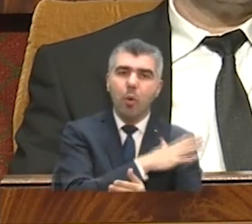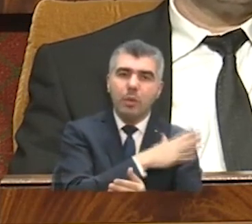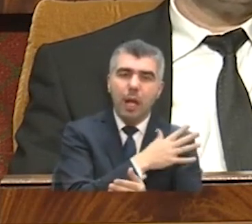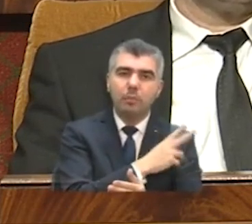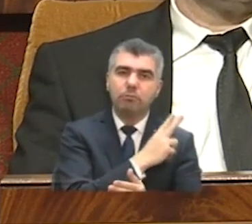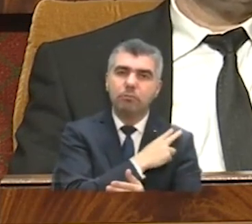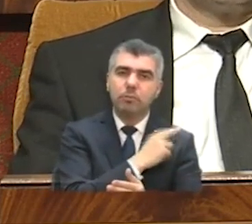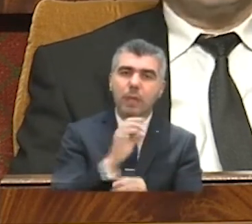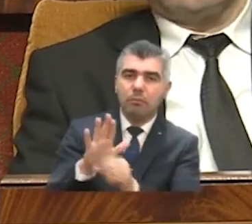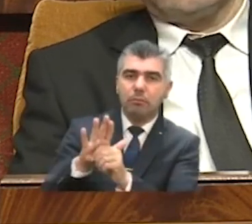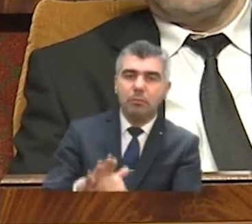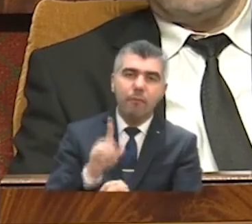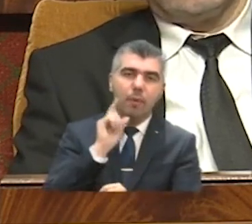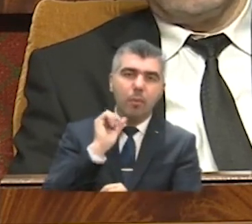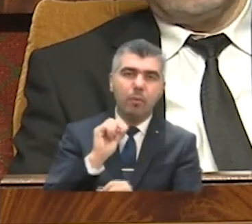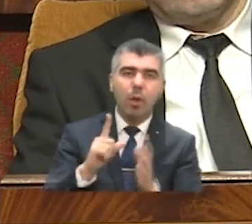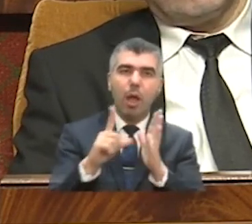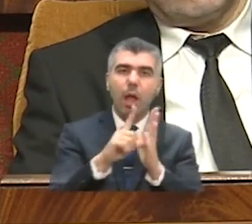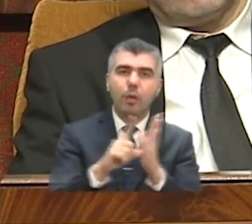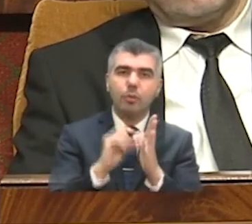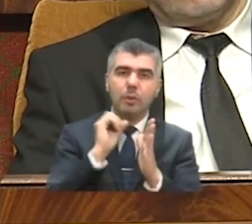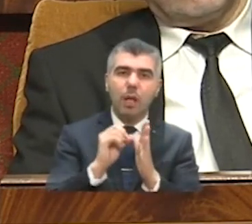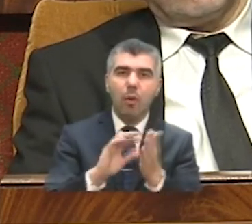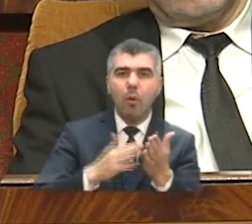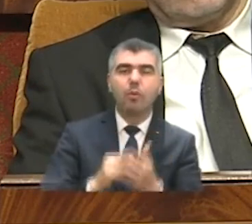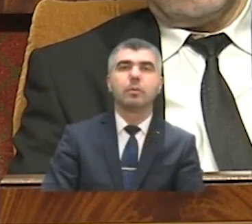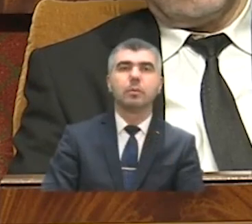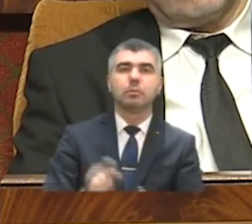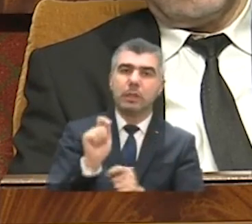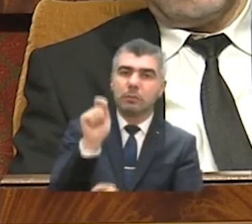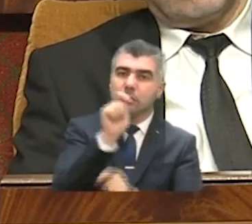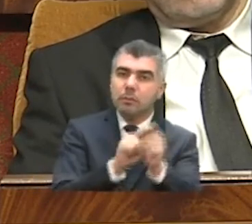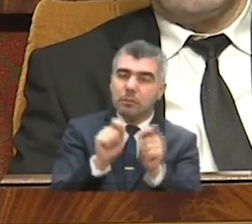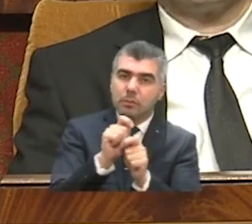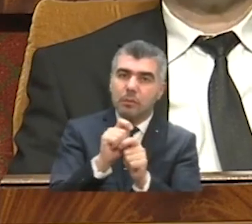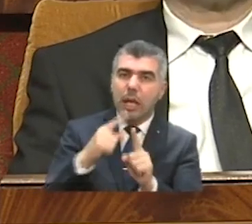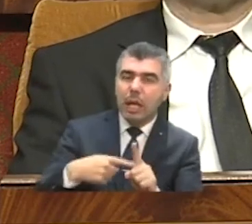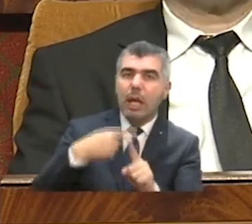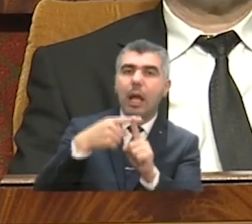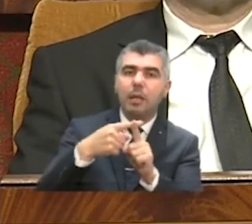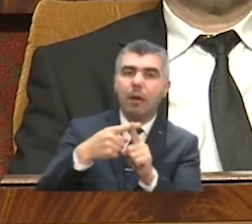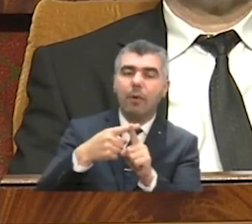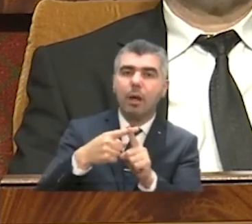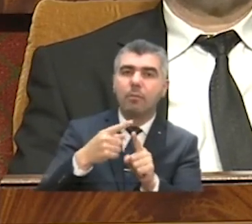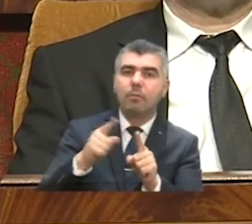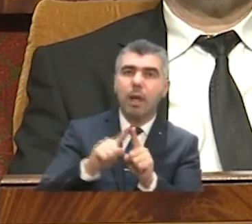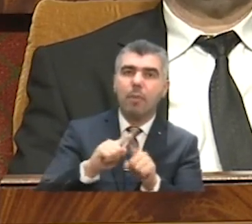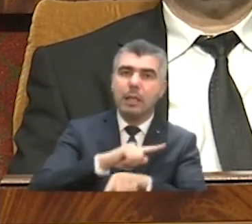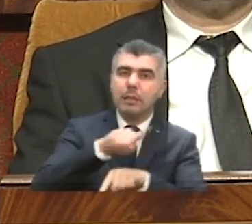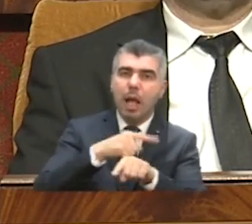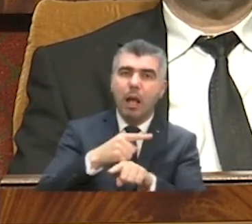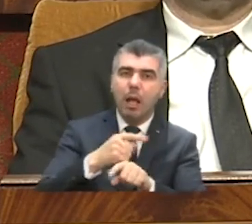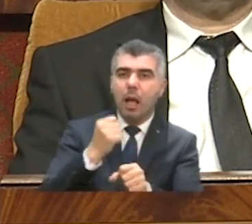عامة من خلال نظام أساسي مشؤوم، أبدعتم في إضافة العقوبات، عدم تحديد ساعات